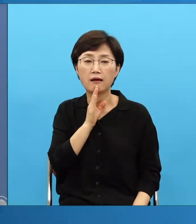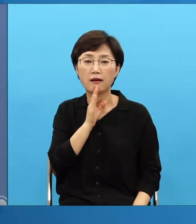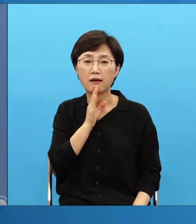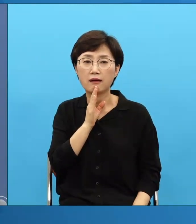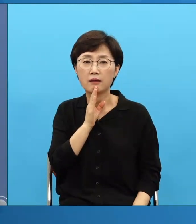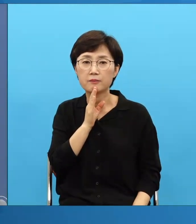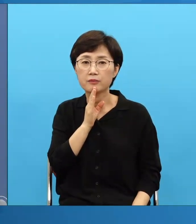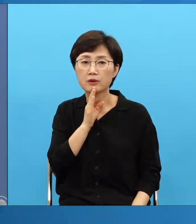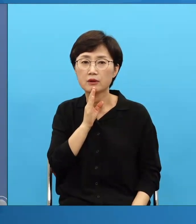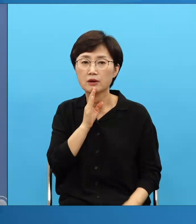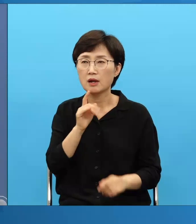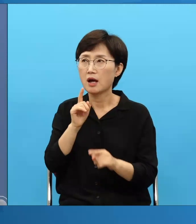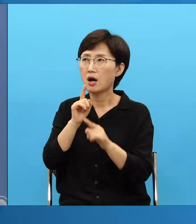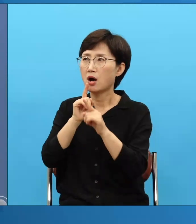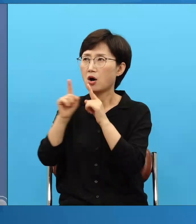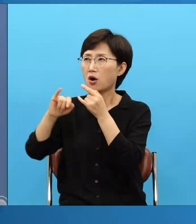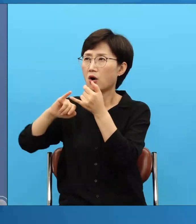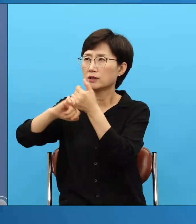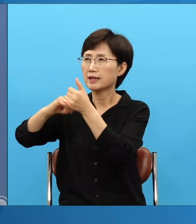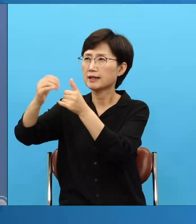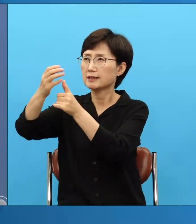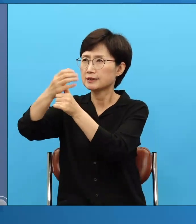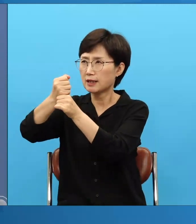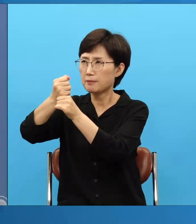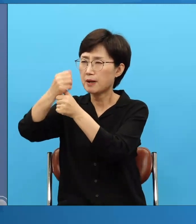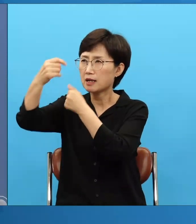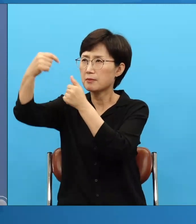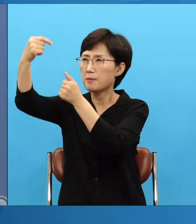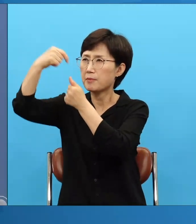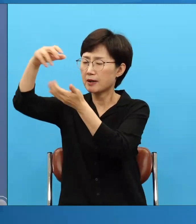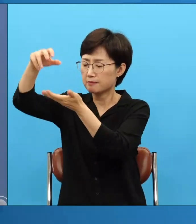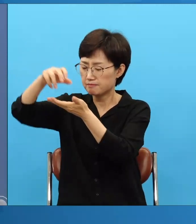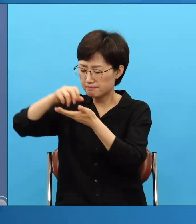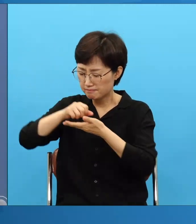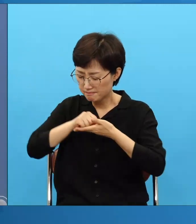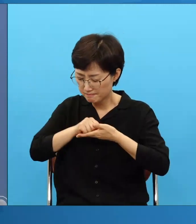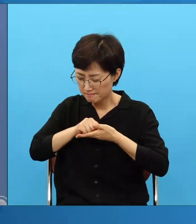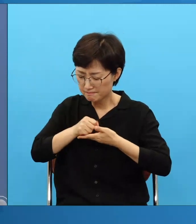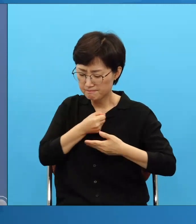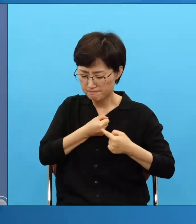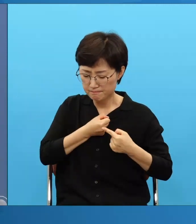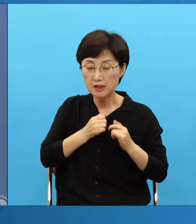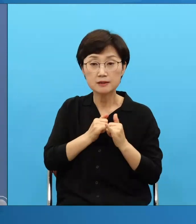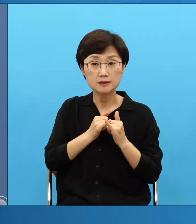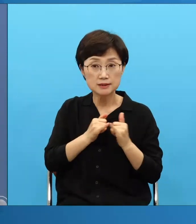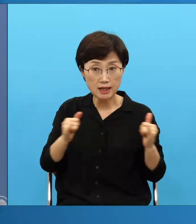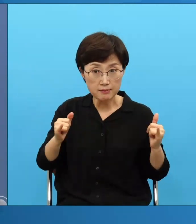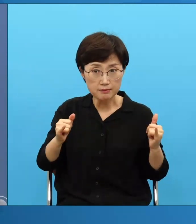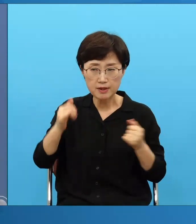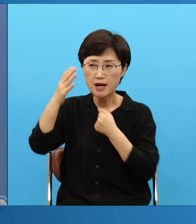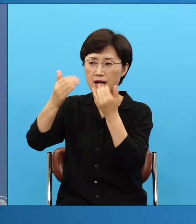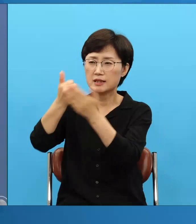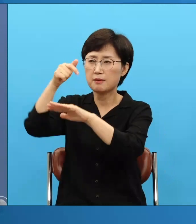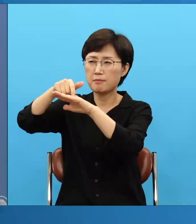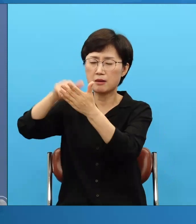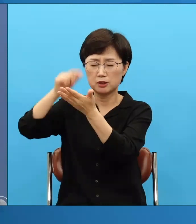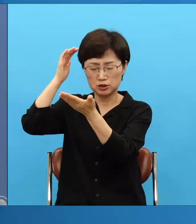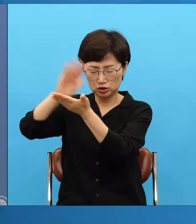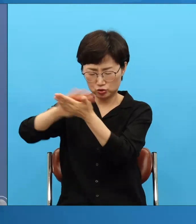하나님을 진짜 시원케 하는 자를 세우는 거예요. People who possess this power are the people who refresh the spirit 두 of God. 번째입니다. Number two. 이